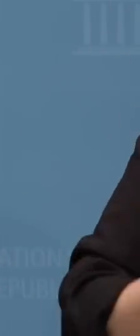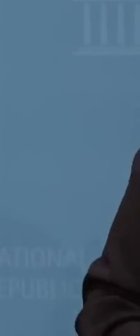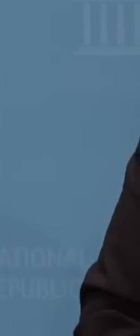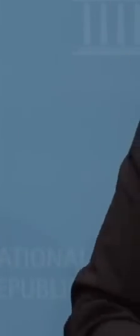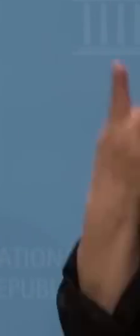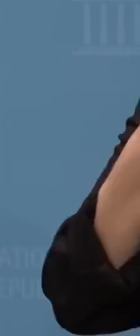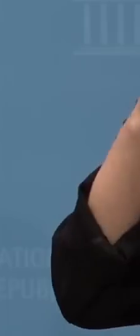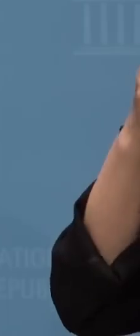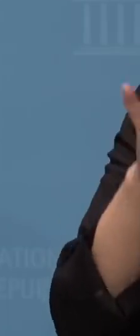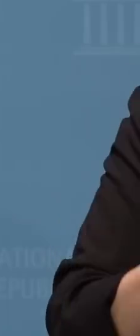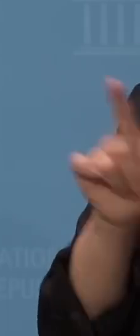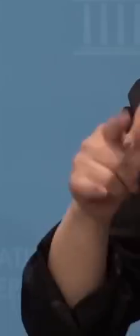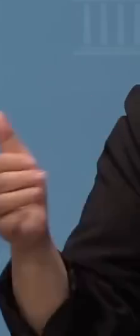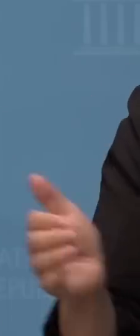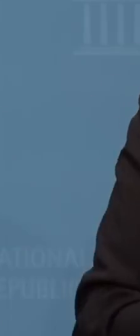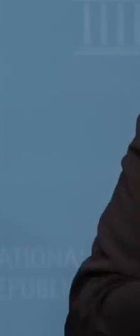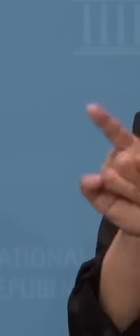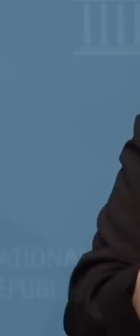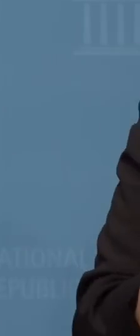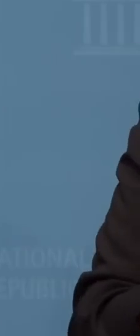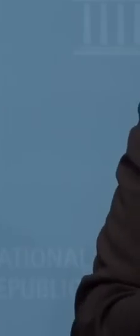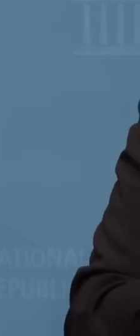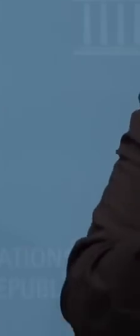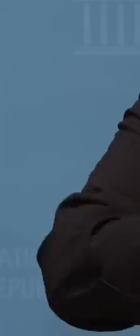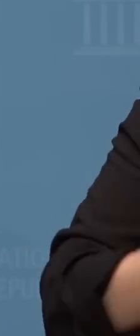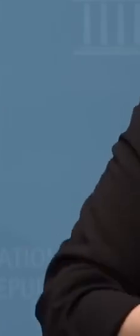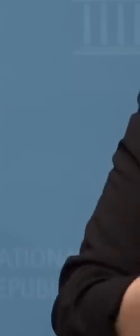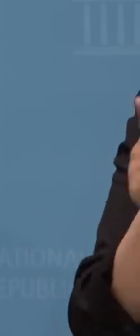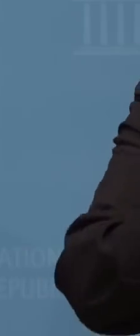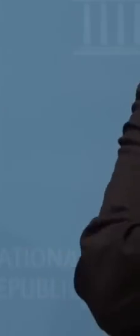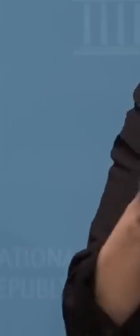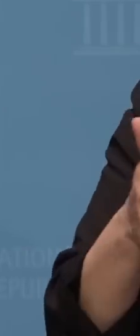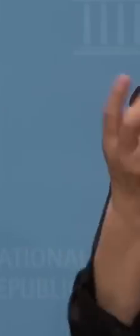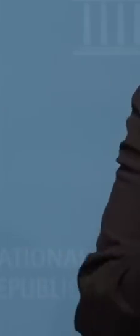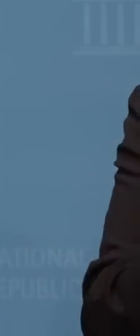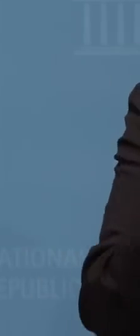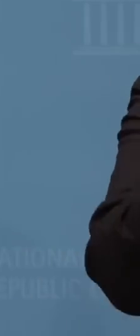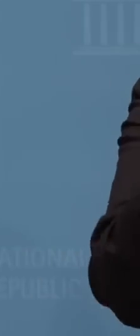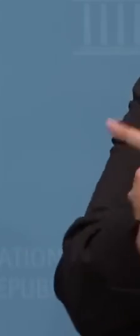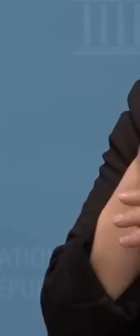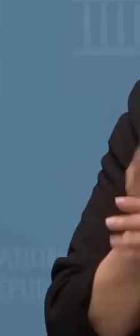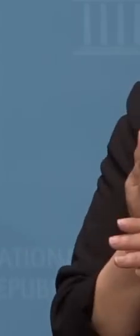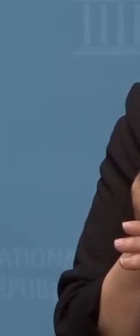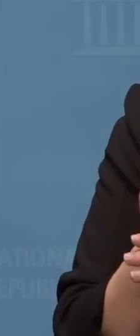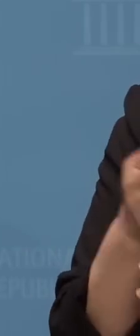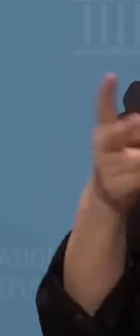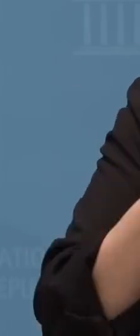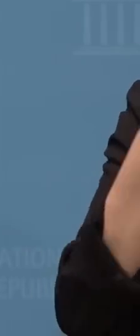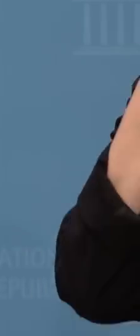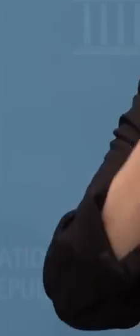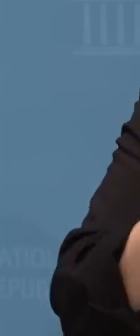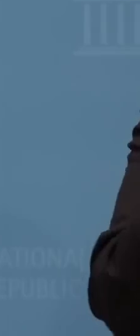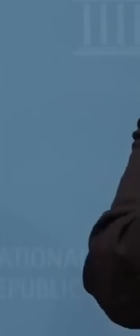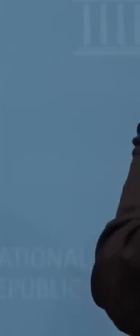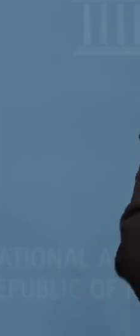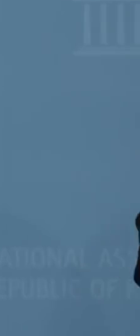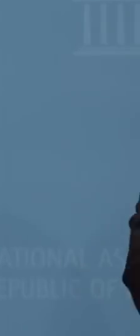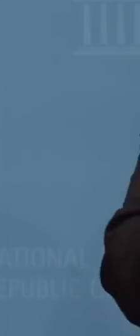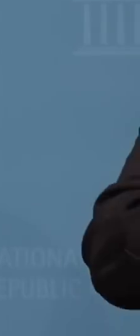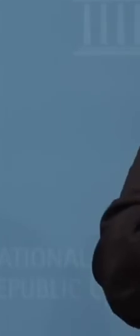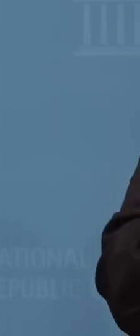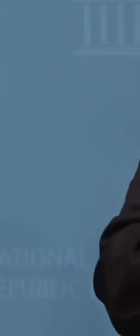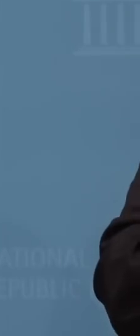2034년까지 단계적으로 폐지할 예정입니다. 미국은 재생에너지에 대한 대규모 보조금 혜택을 도입해